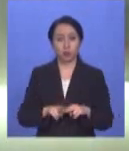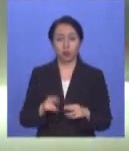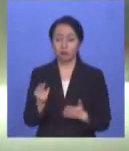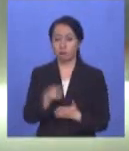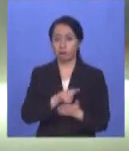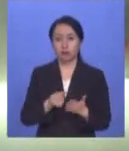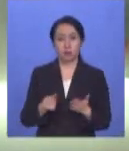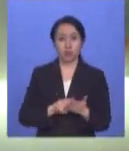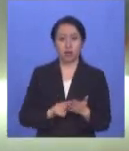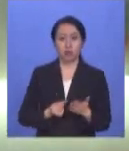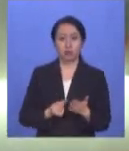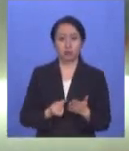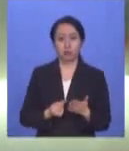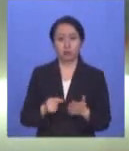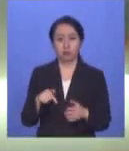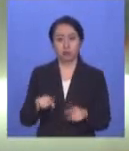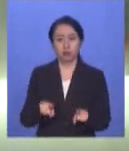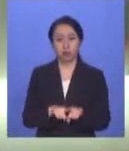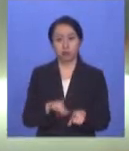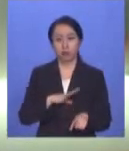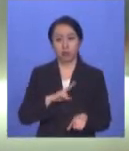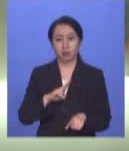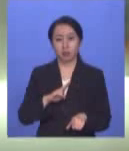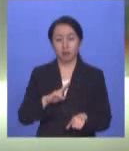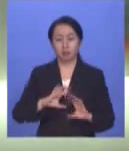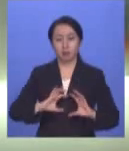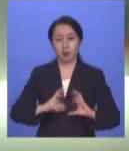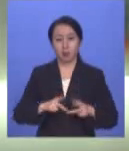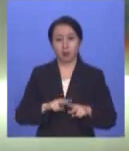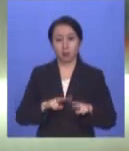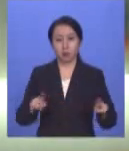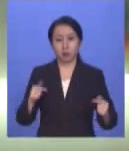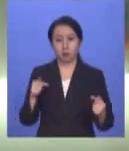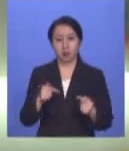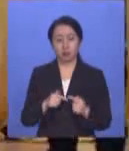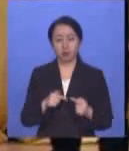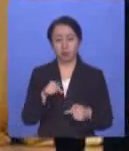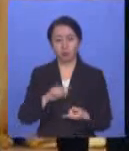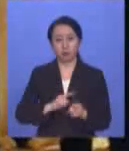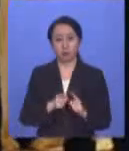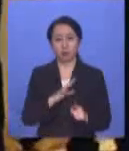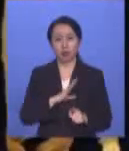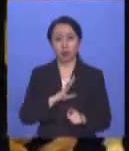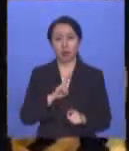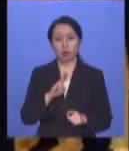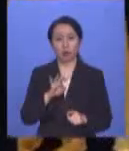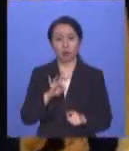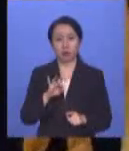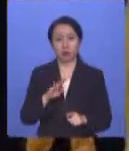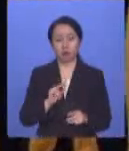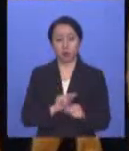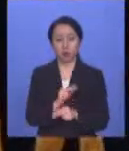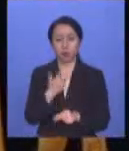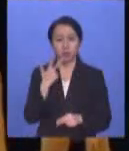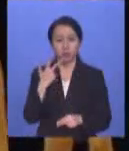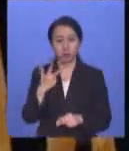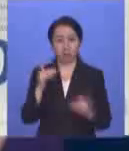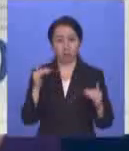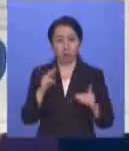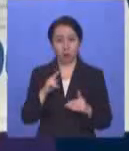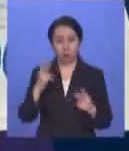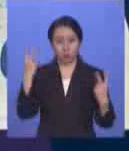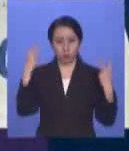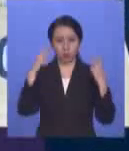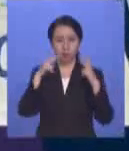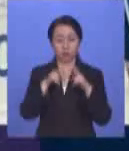писали вообще, тоже были классиками мировой литературы, и, соответственно, он их переводил. Гулай Калиханова учится на третьем курсе